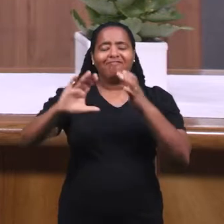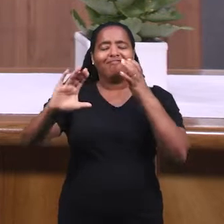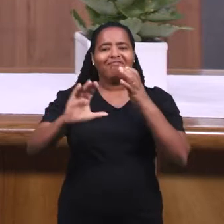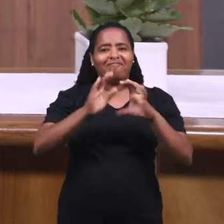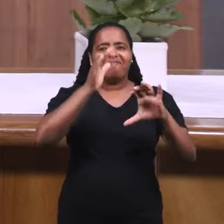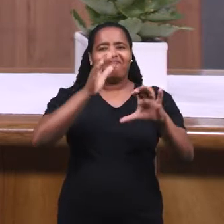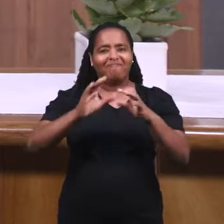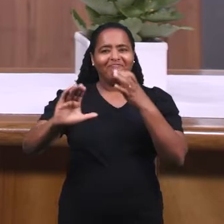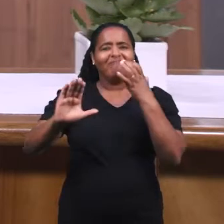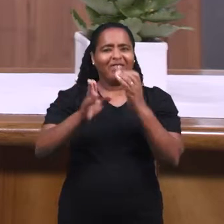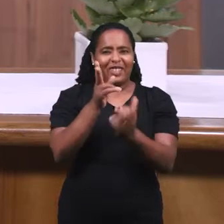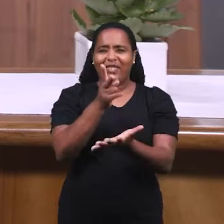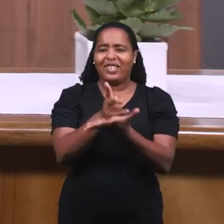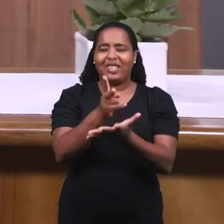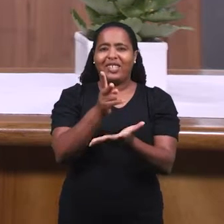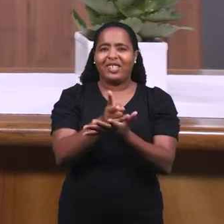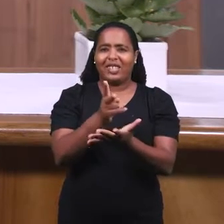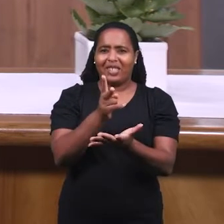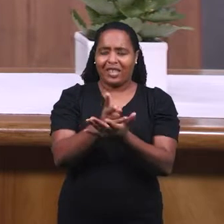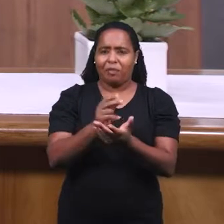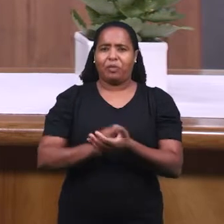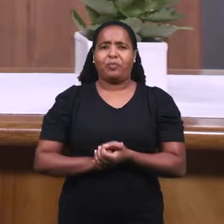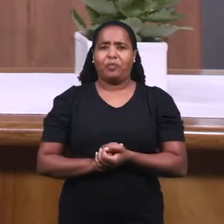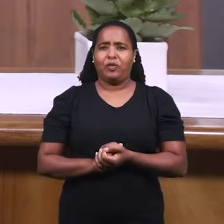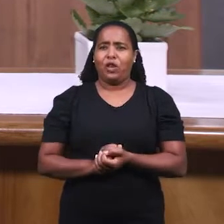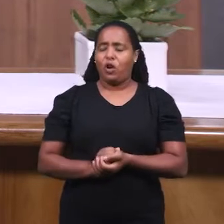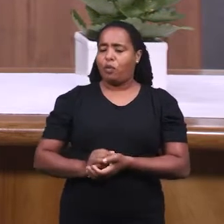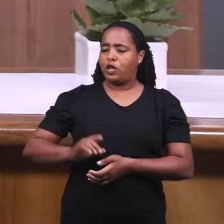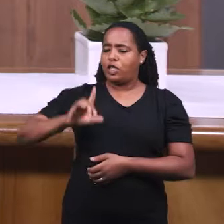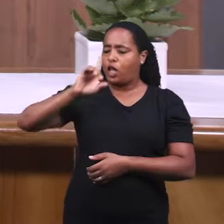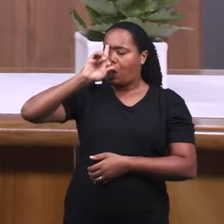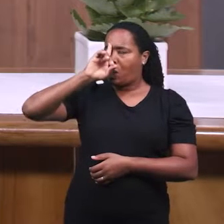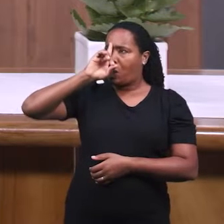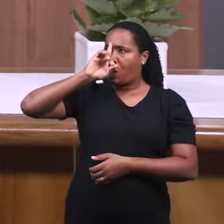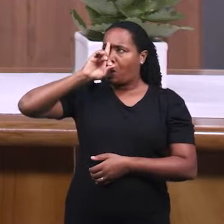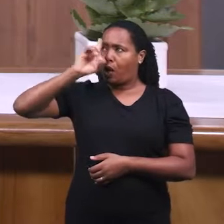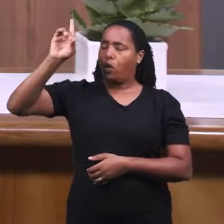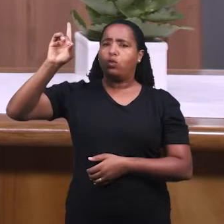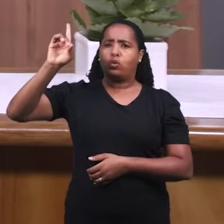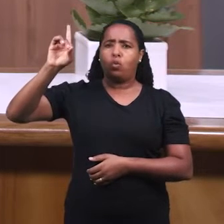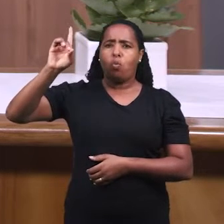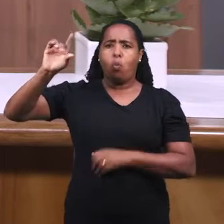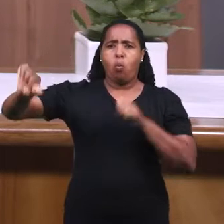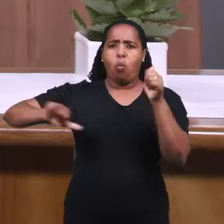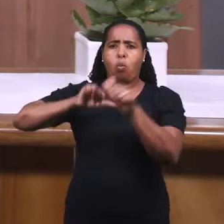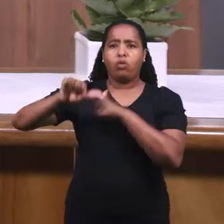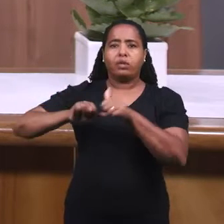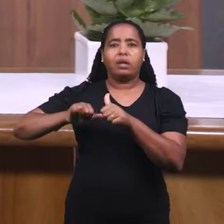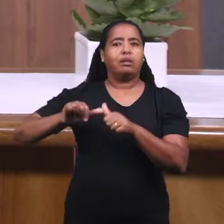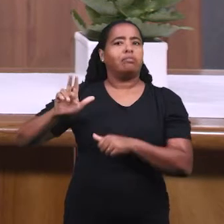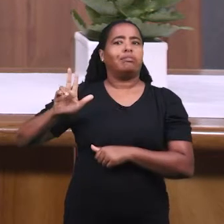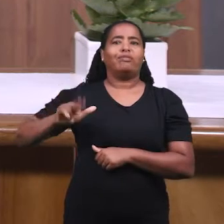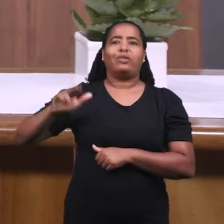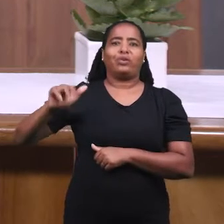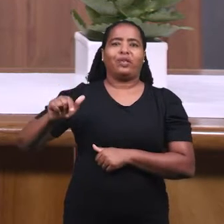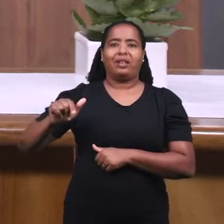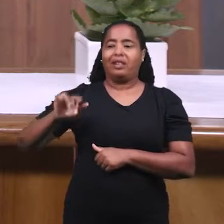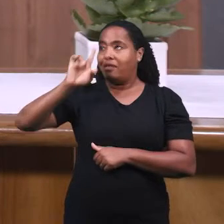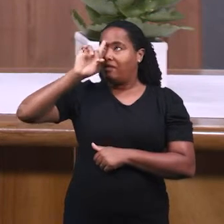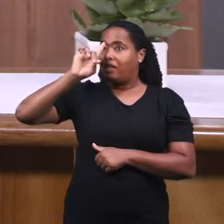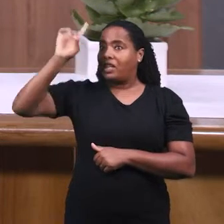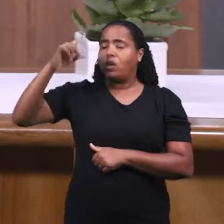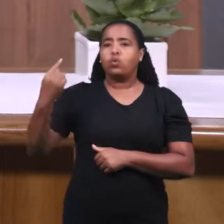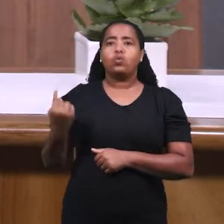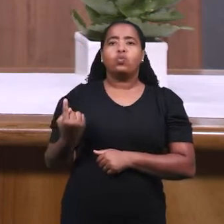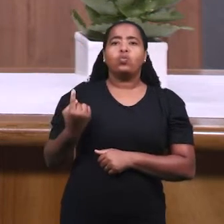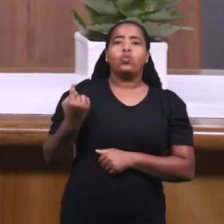который поется в церквях, который церкви любят. Бог неизменный, и нет